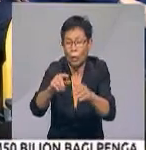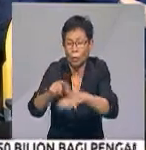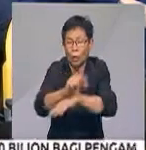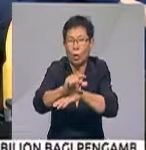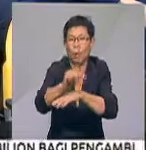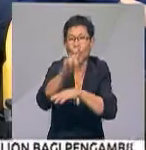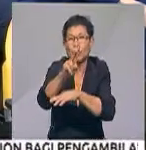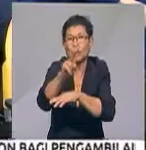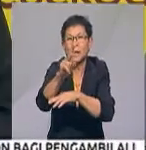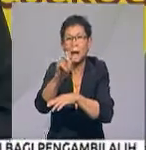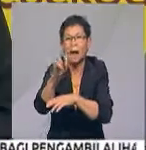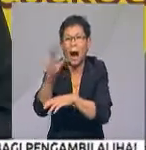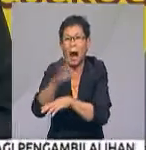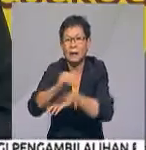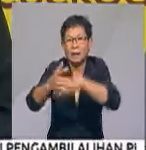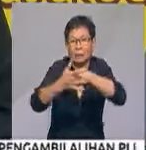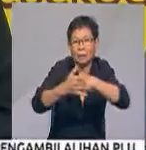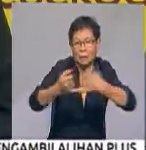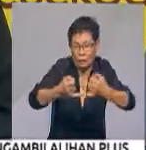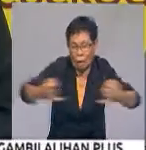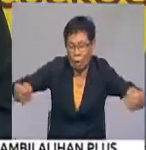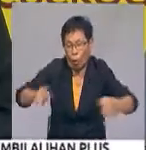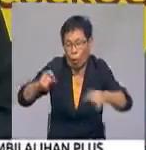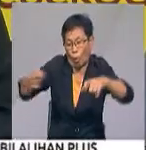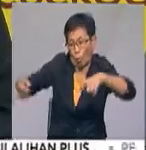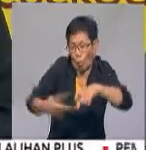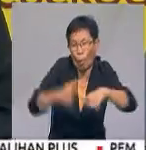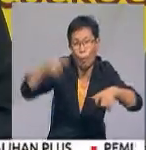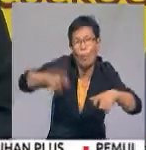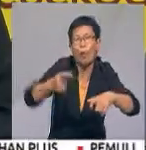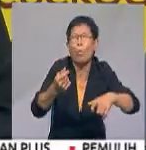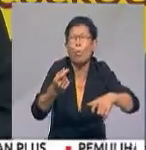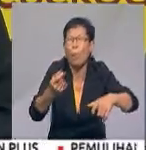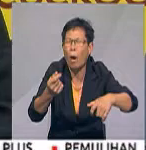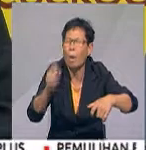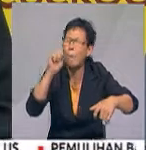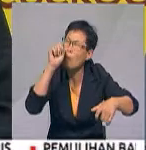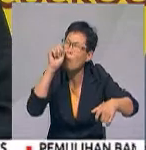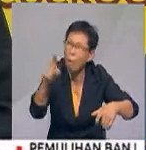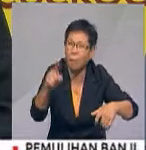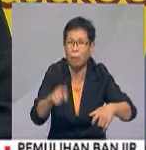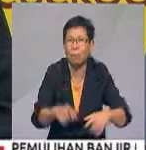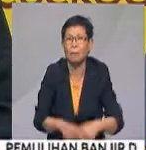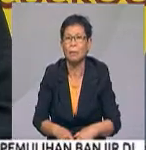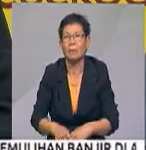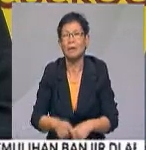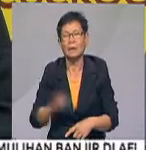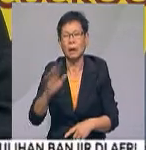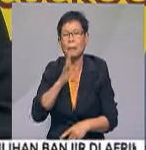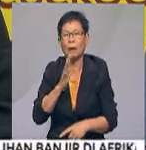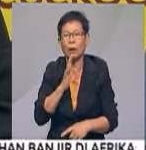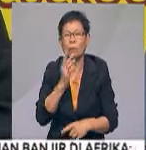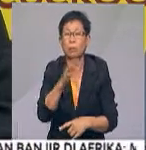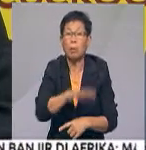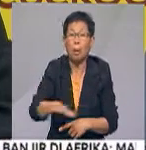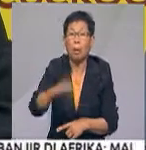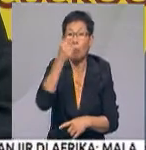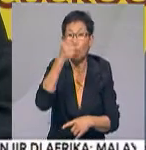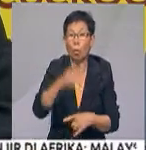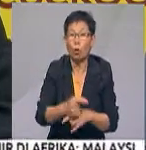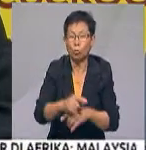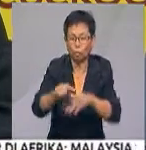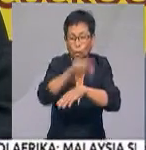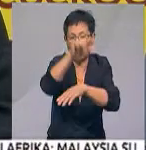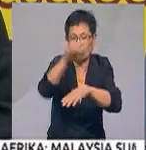var dan teknologi garisan gol memerlukan kos dana yang sangat tinggi menurut beliau anggaran kos untuk